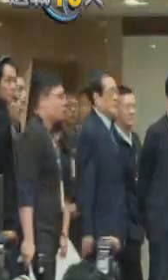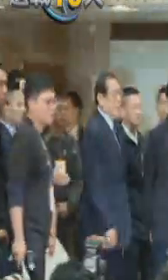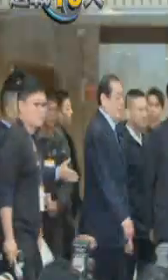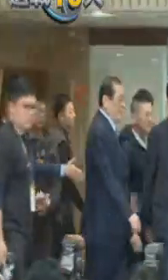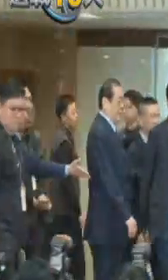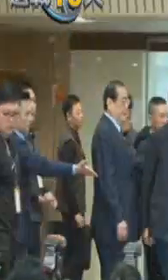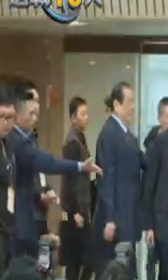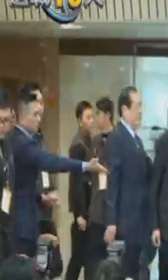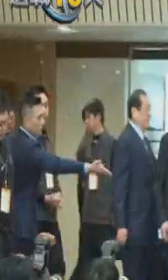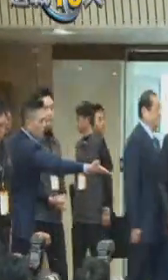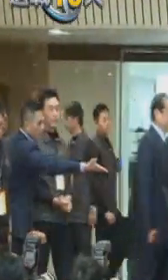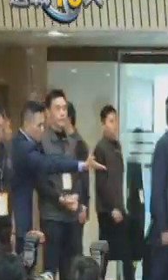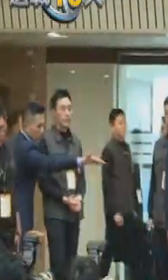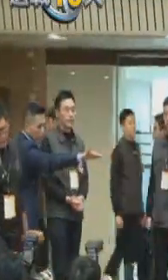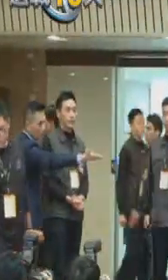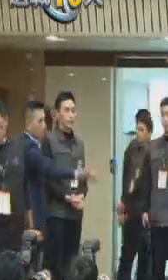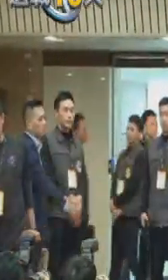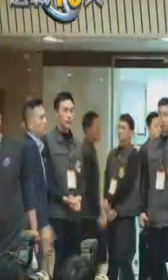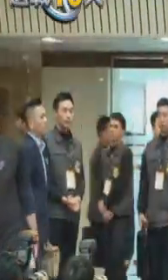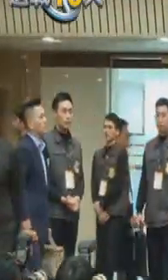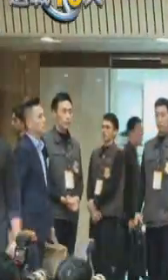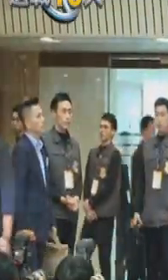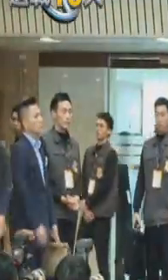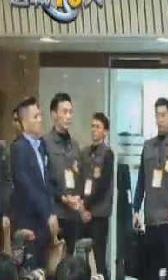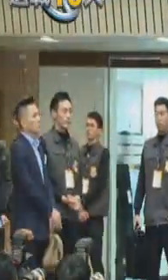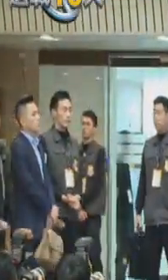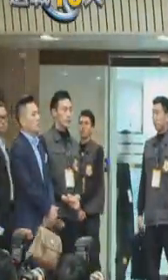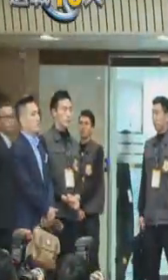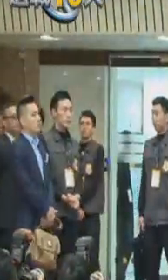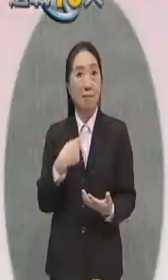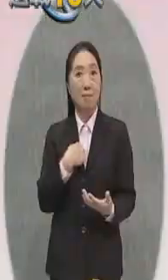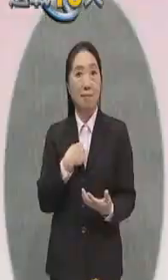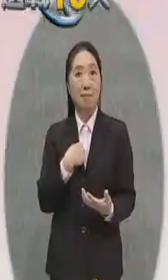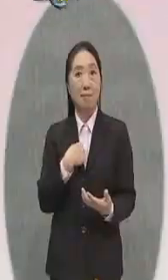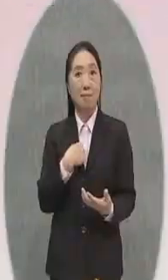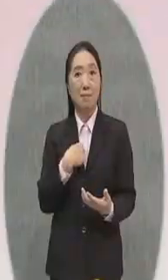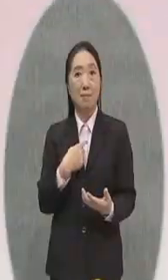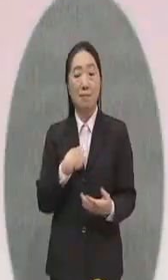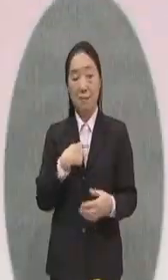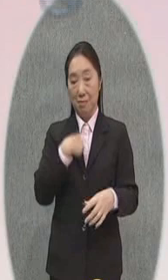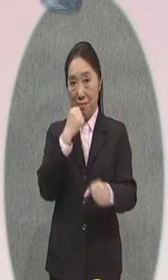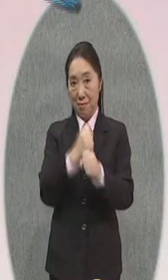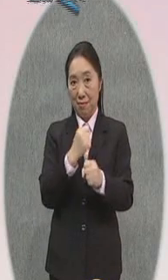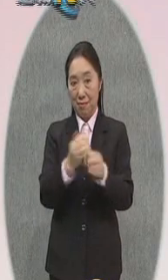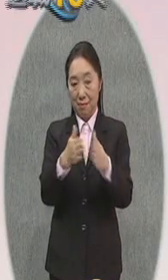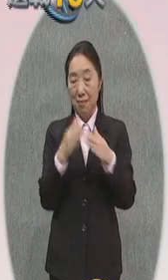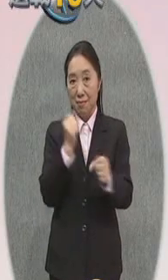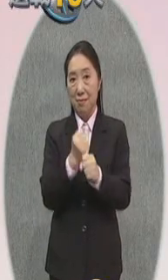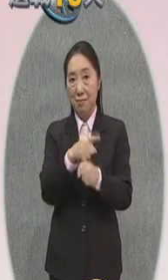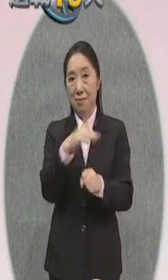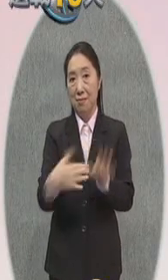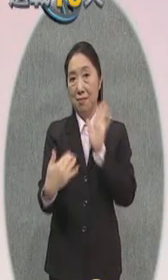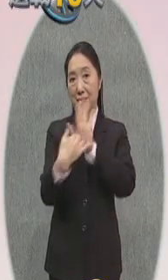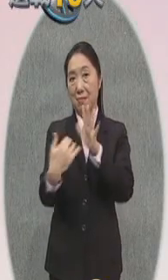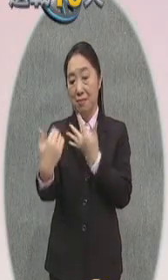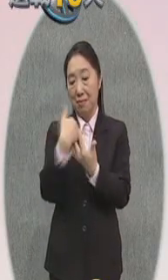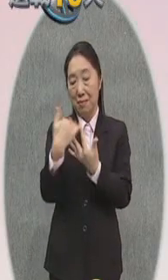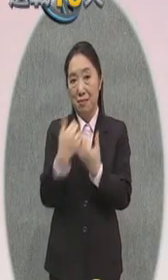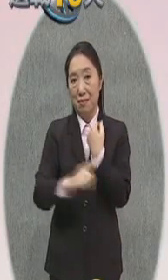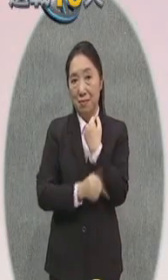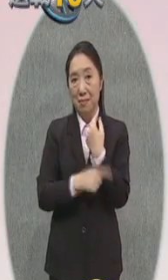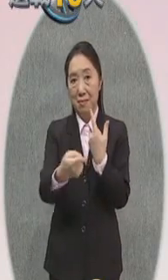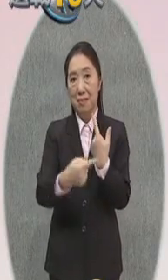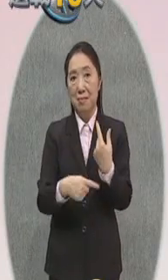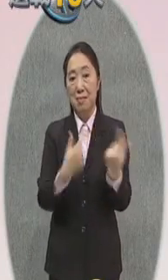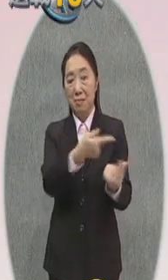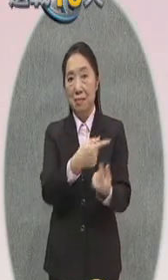称反渗透法是戒严的说法，蔡英文表示， 把我们要做的反渗透法说成是挑衅，说成是